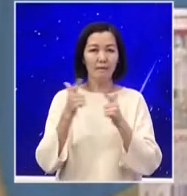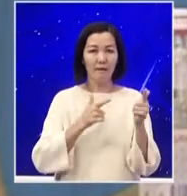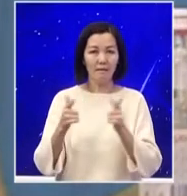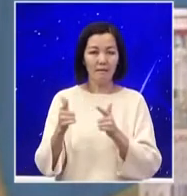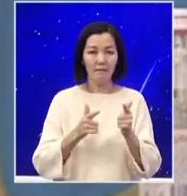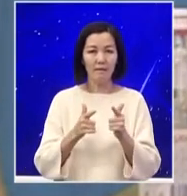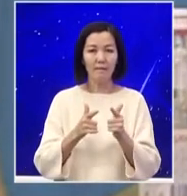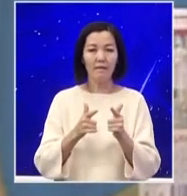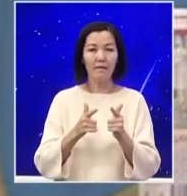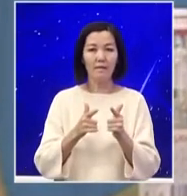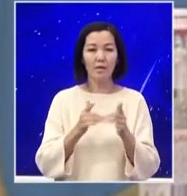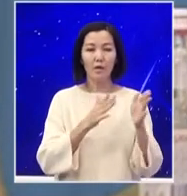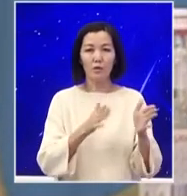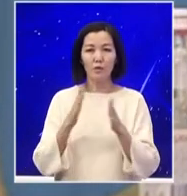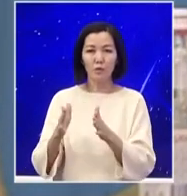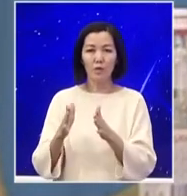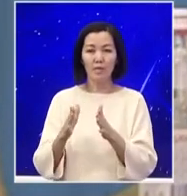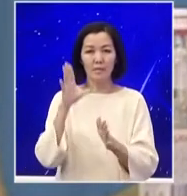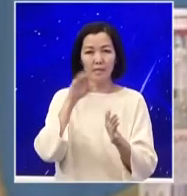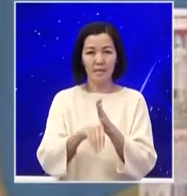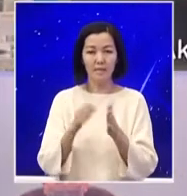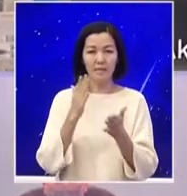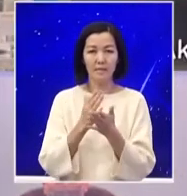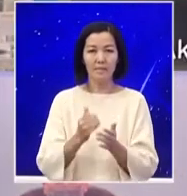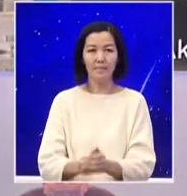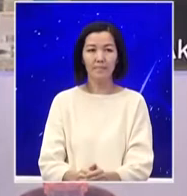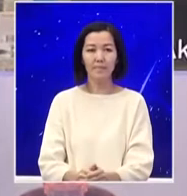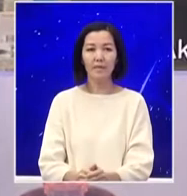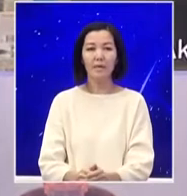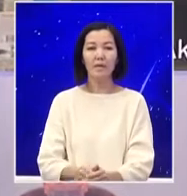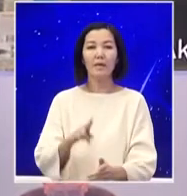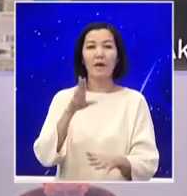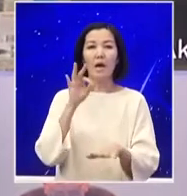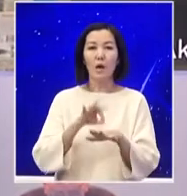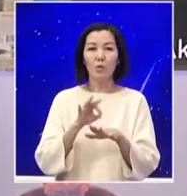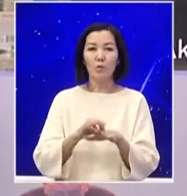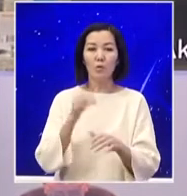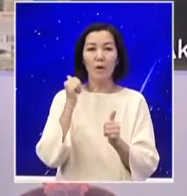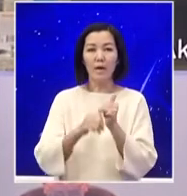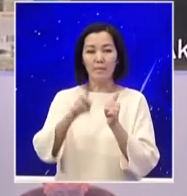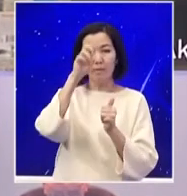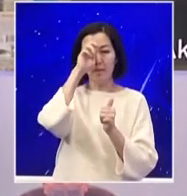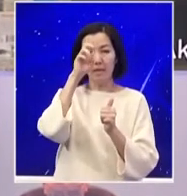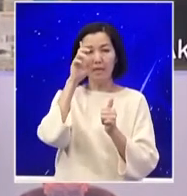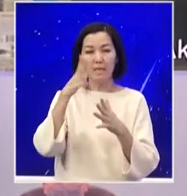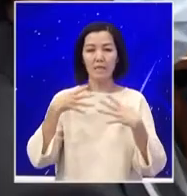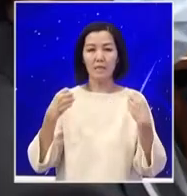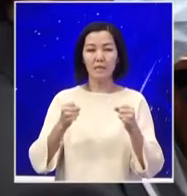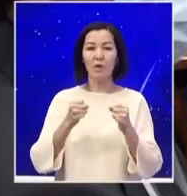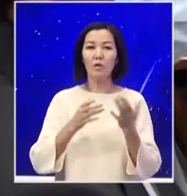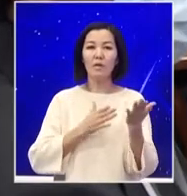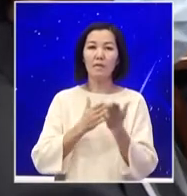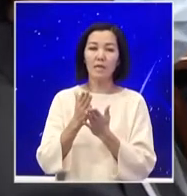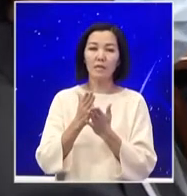айқындайтын индикаторлар жүйесі енгізілді. Пандемия әр елдің денсаулық сақтау саласын әбігерге салды. Қазір